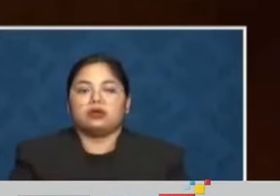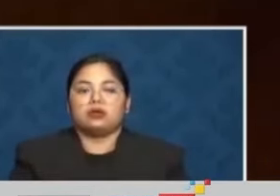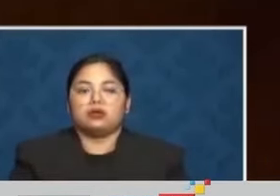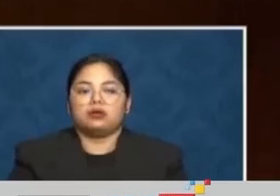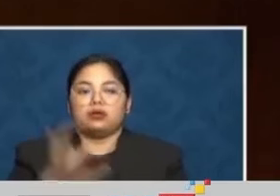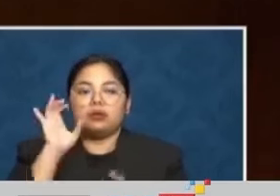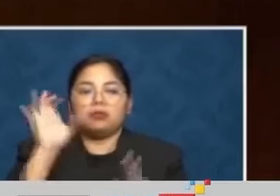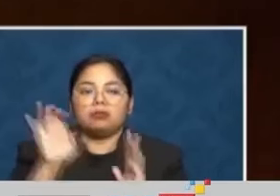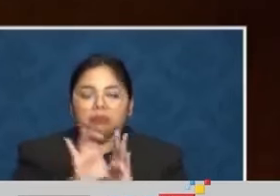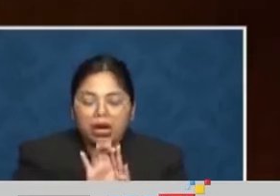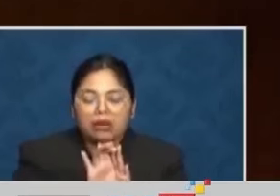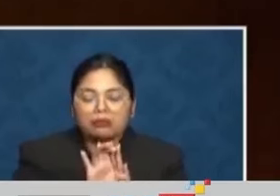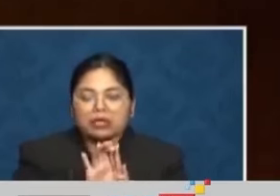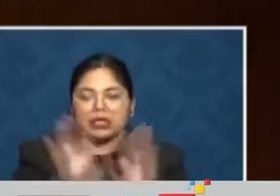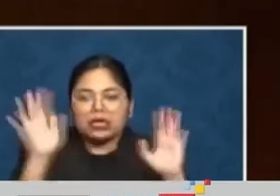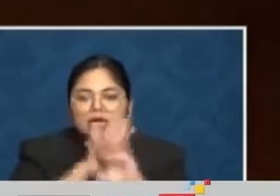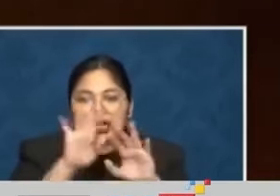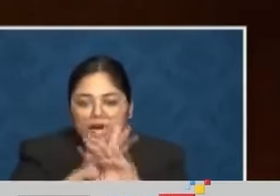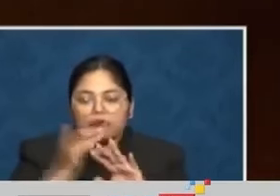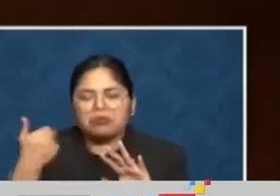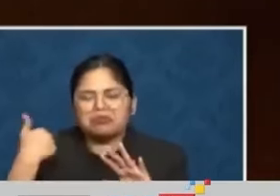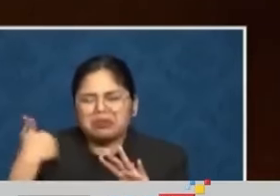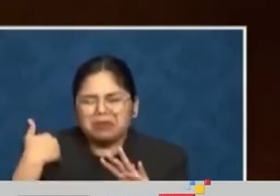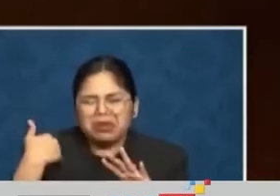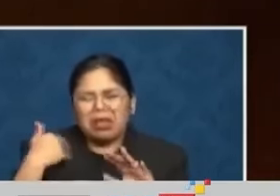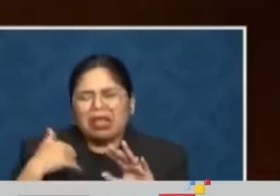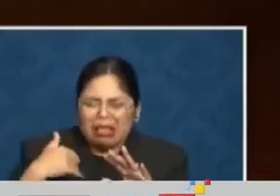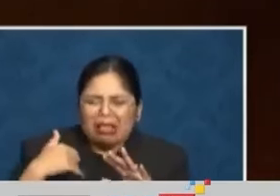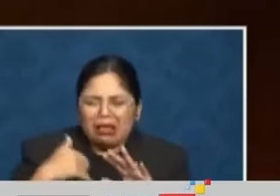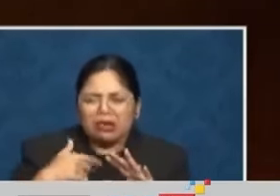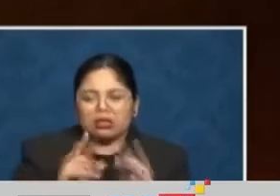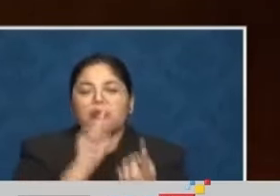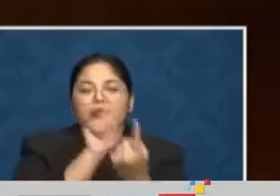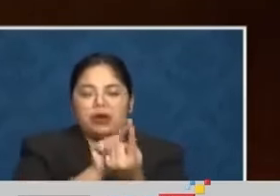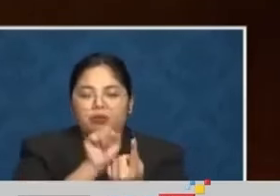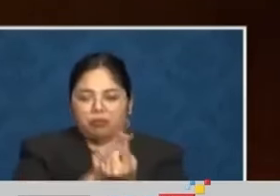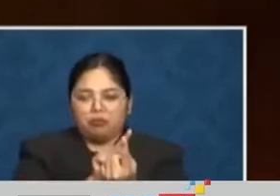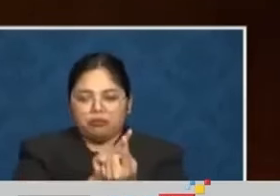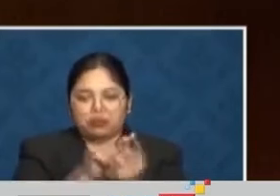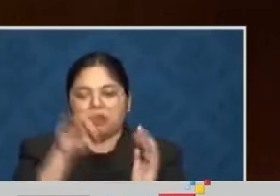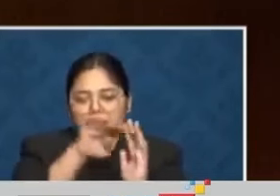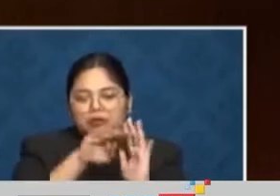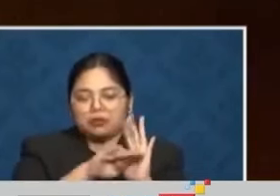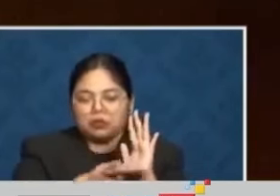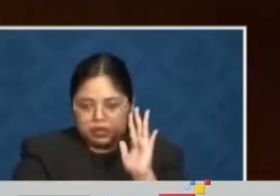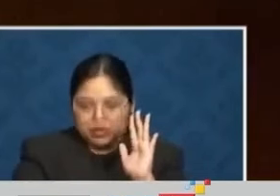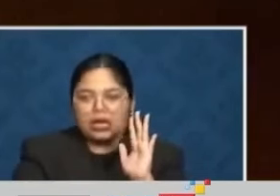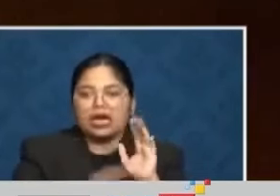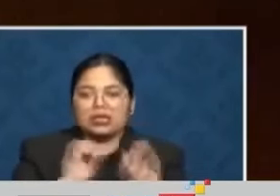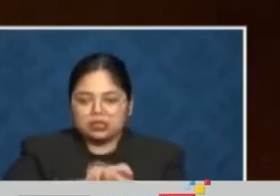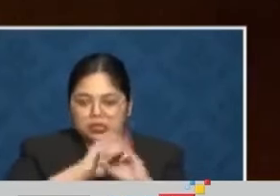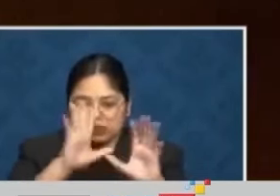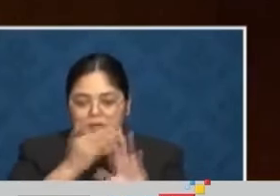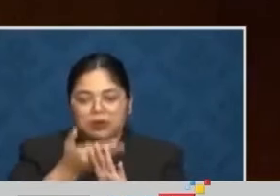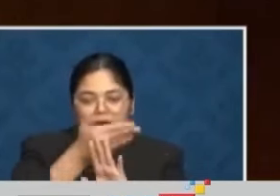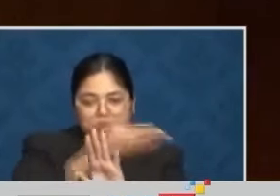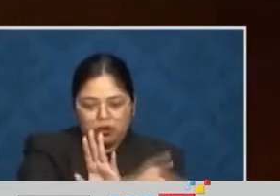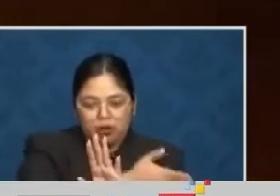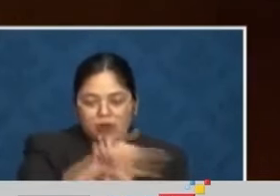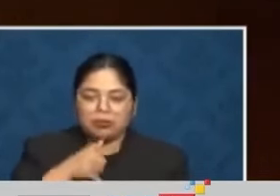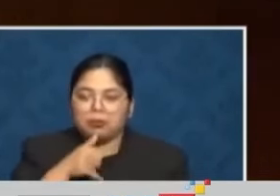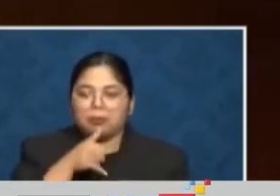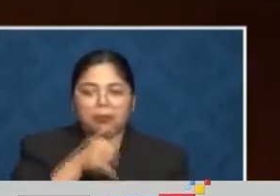ทุลักทุเลไปสักนิดหนึ่งแต่ผมยืนยันว่าเป็นการเข้าพบโดยกระบวนการที่ถูกต้องและมีการประสานงานล่วงหน้าไม่ได้เป็นการบุก